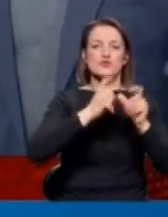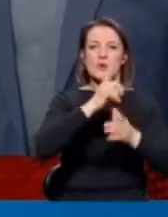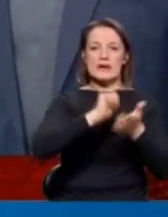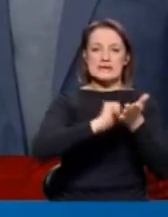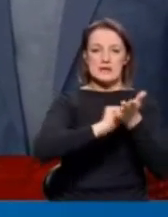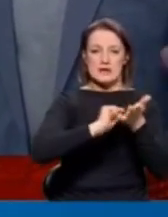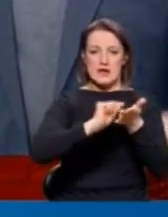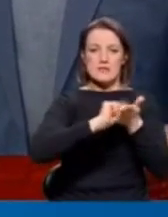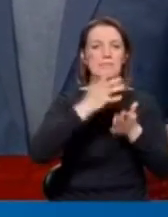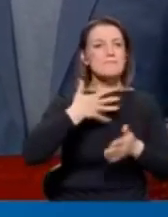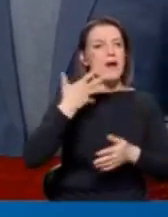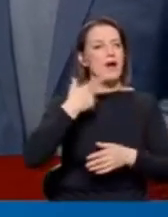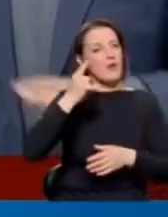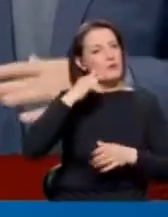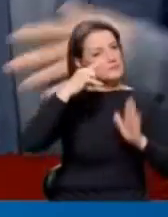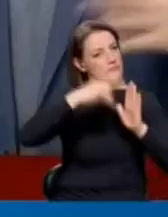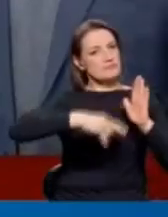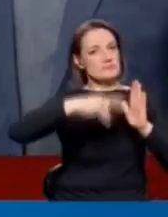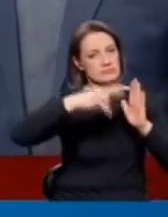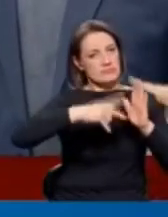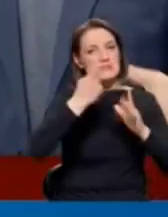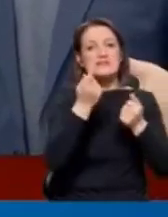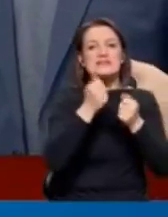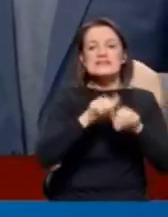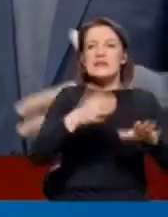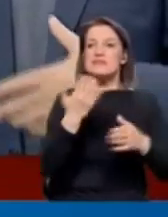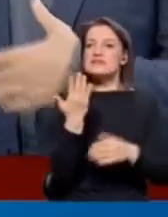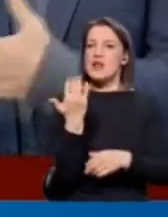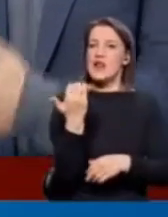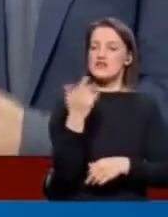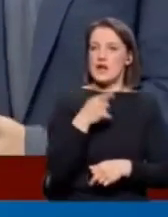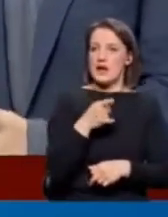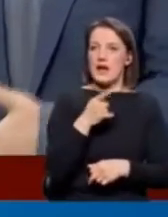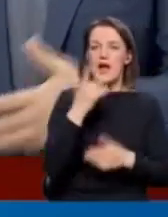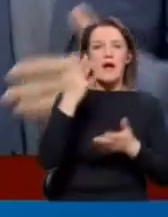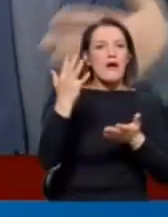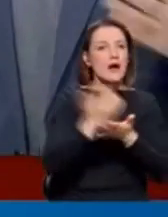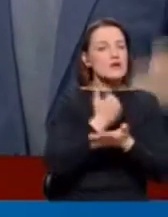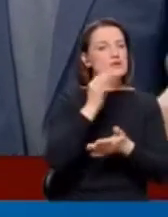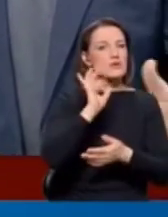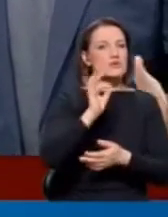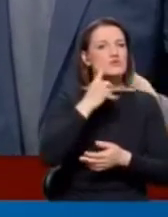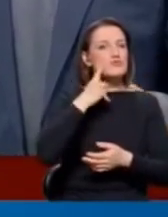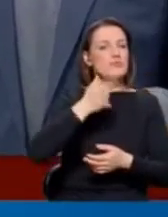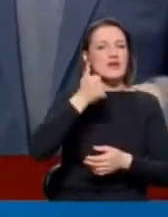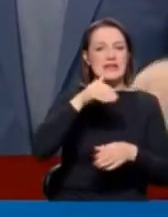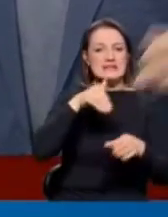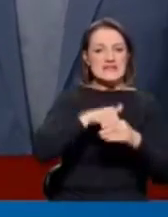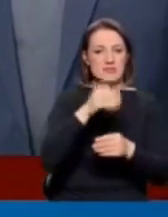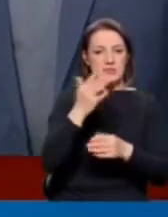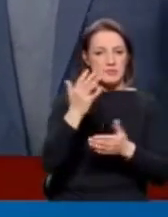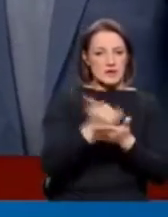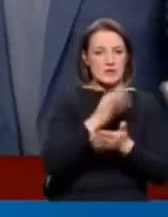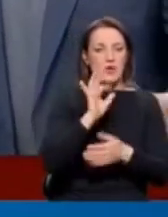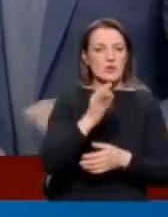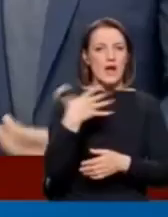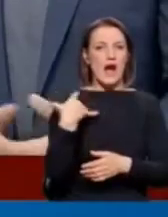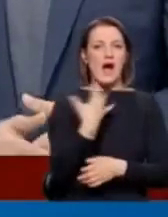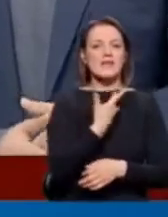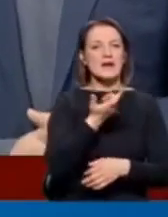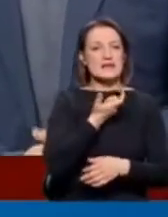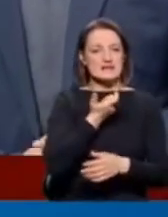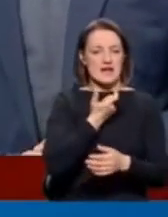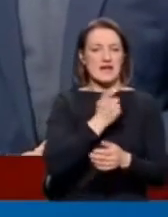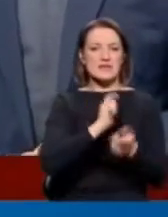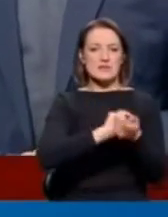merak edenler oradan baksın Nasıl bir sistem gelecek eğer kazanırlarsa Cumhurbaşkanlığı seçimine anayasayı